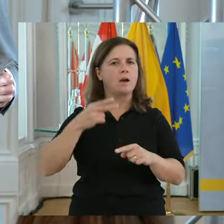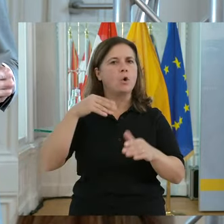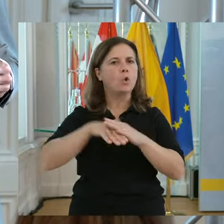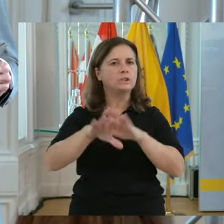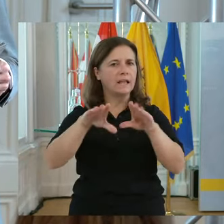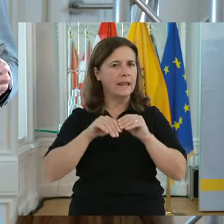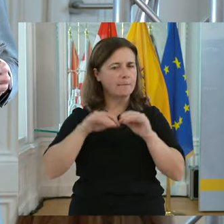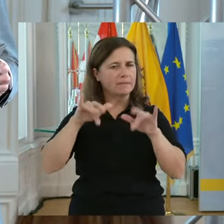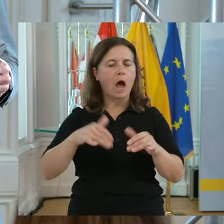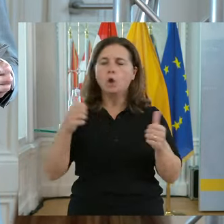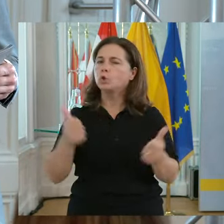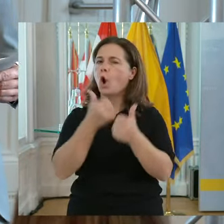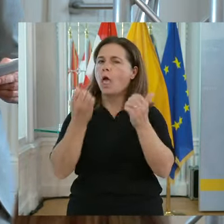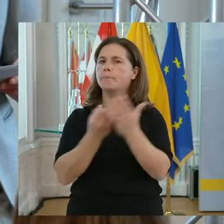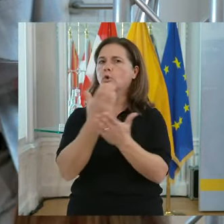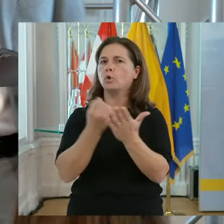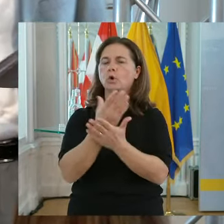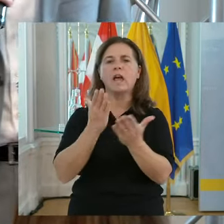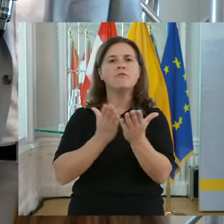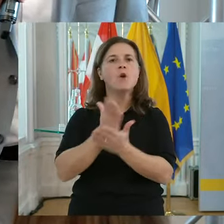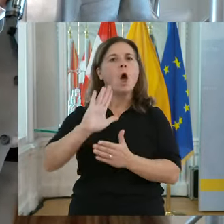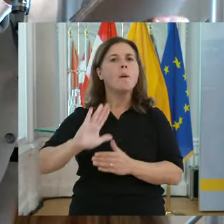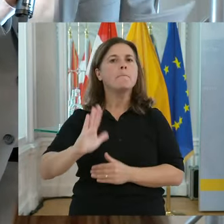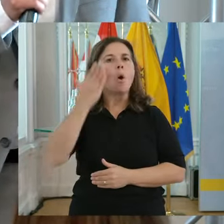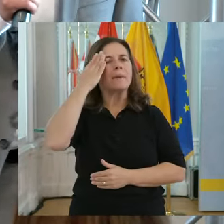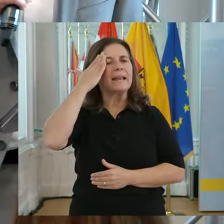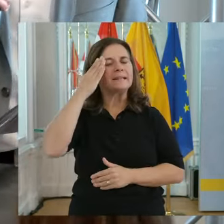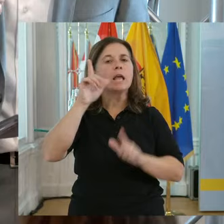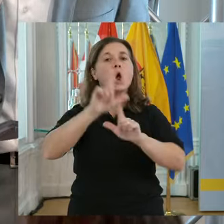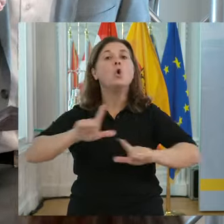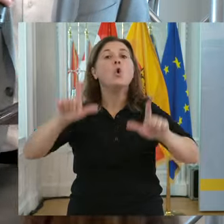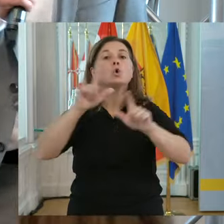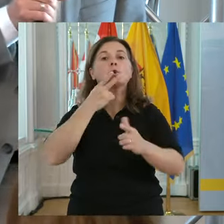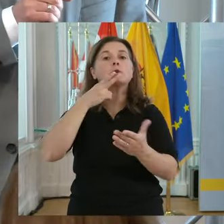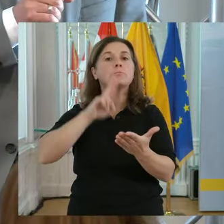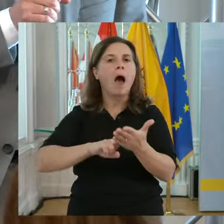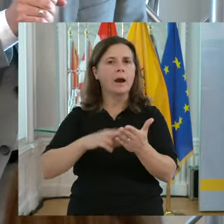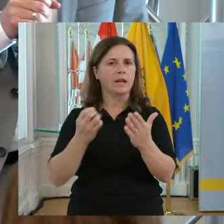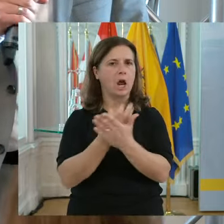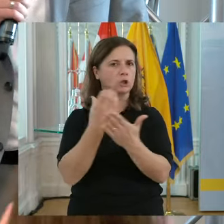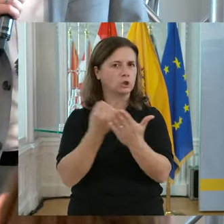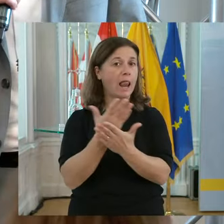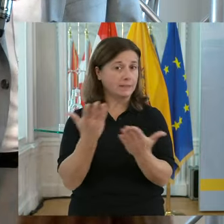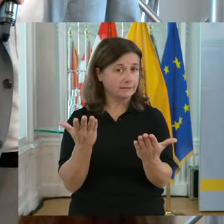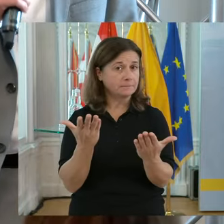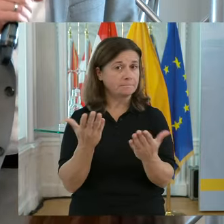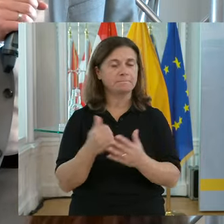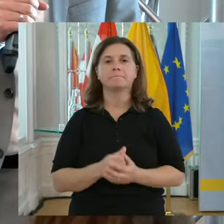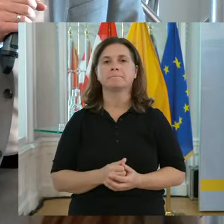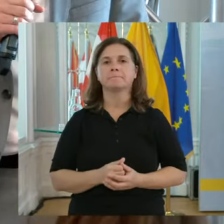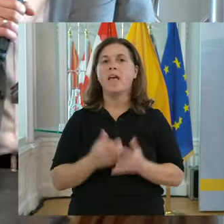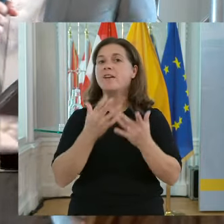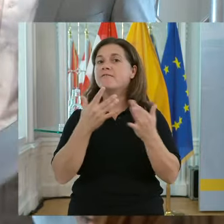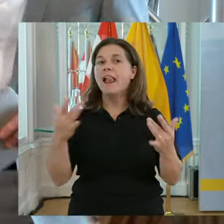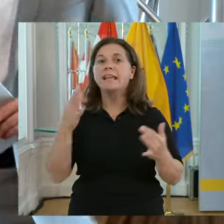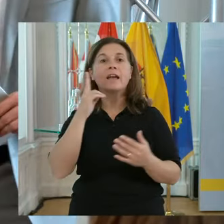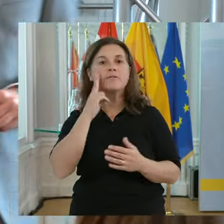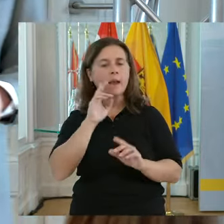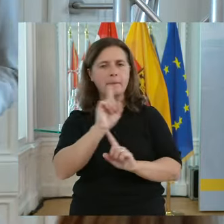tolle Produkte für prominente Luxusmarken herstellt, aber so geheim, dass wir nicht drüber reden dürfen, welche Firmen das